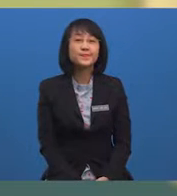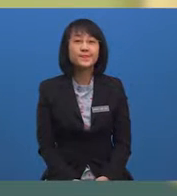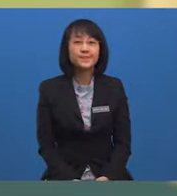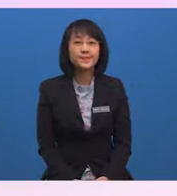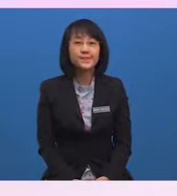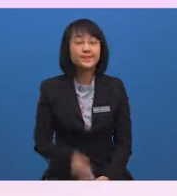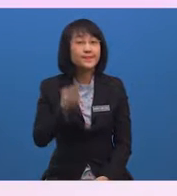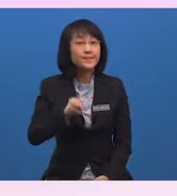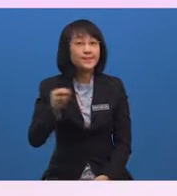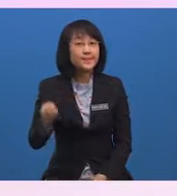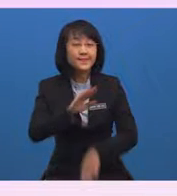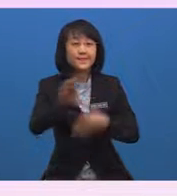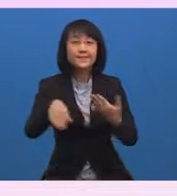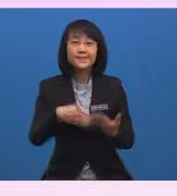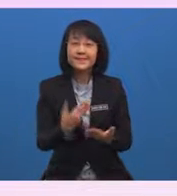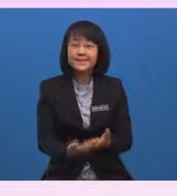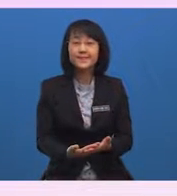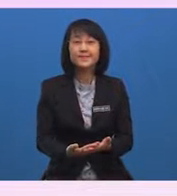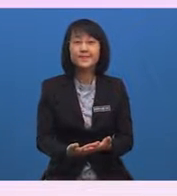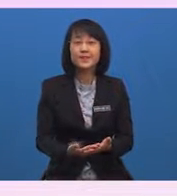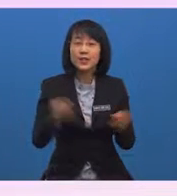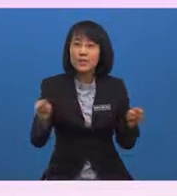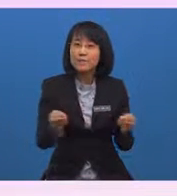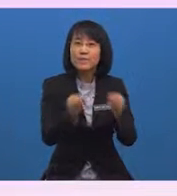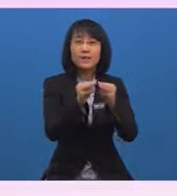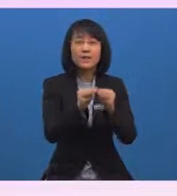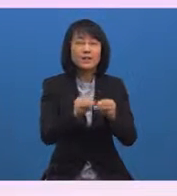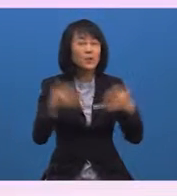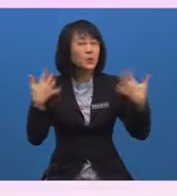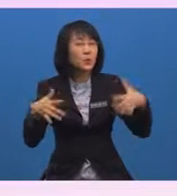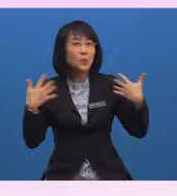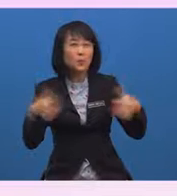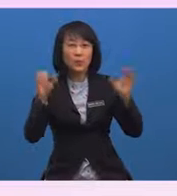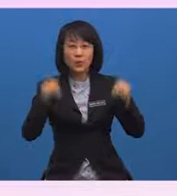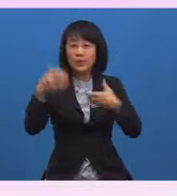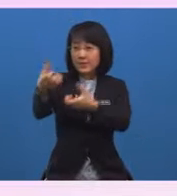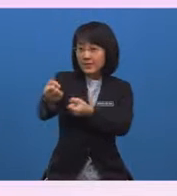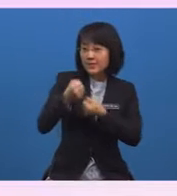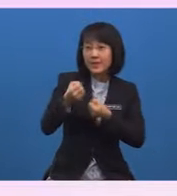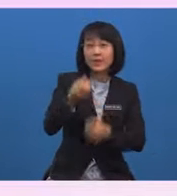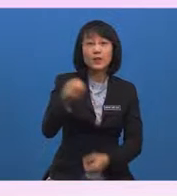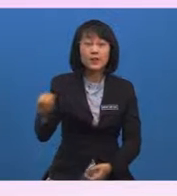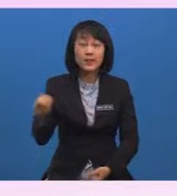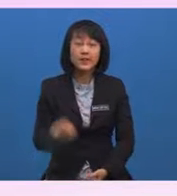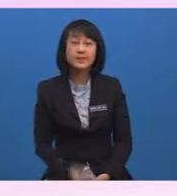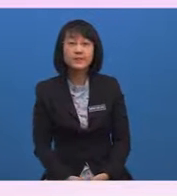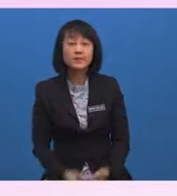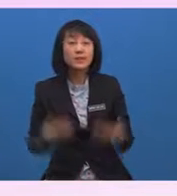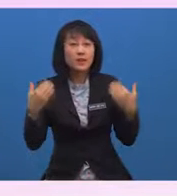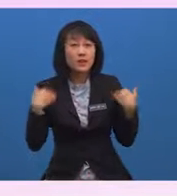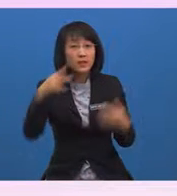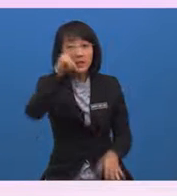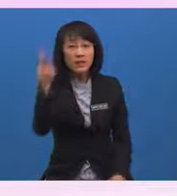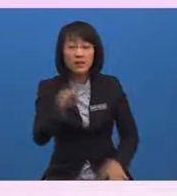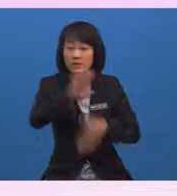Murid-murid sekalian, hebatnya magnet. Ia boleh menarik objek. Adakah semua objek boleh